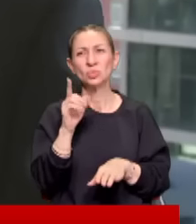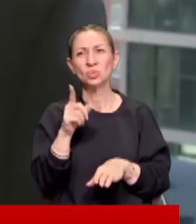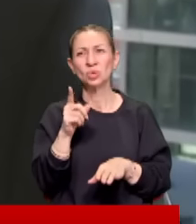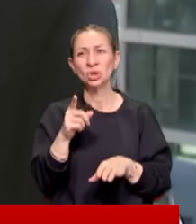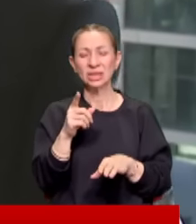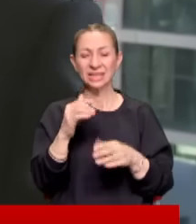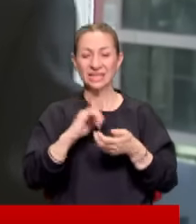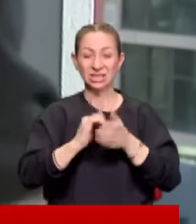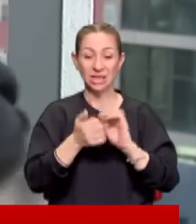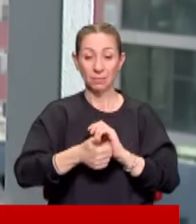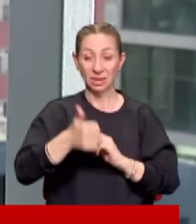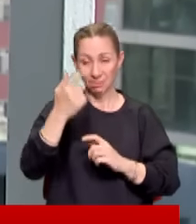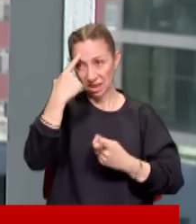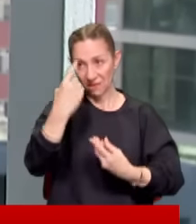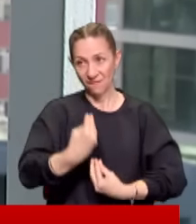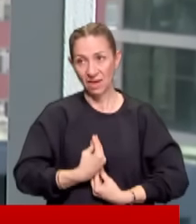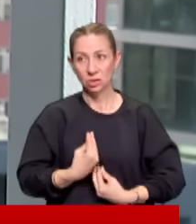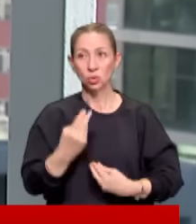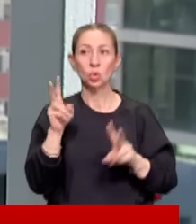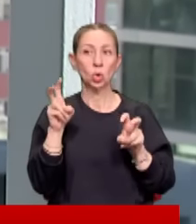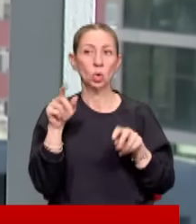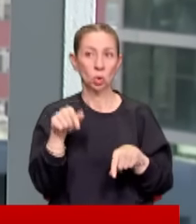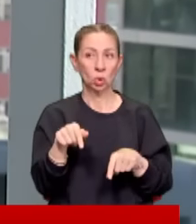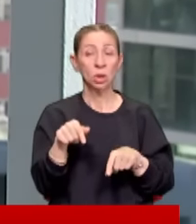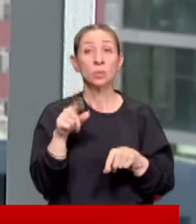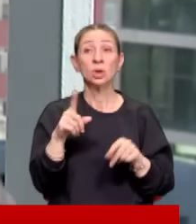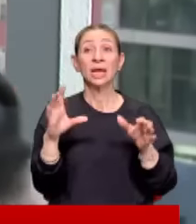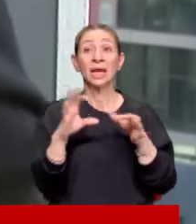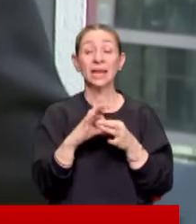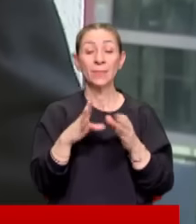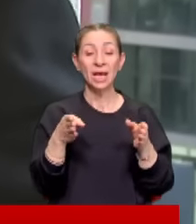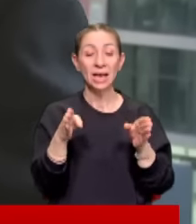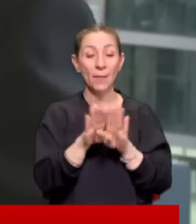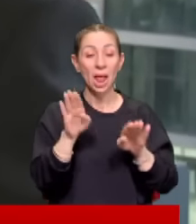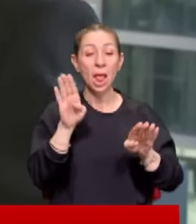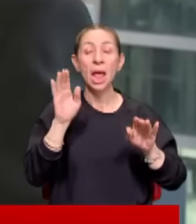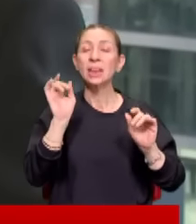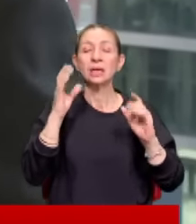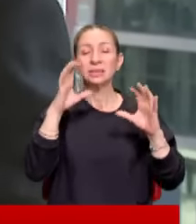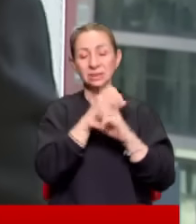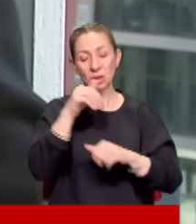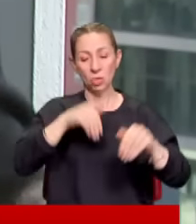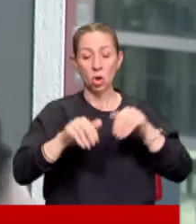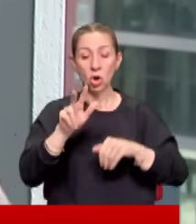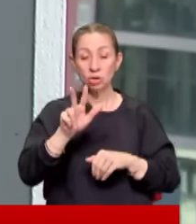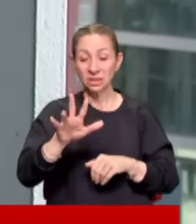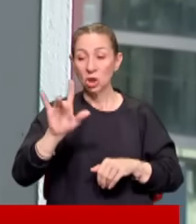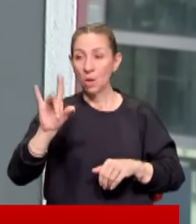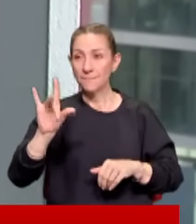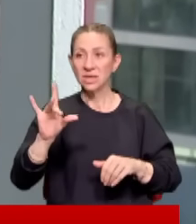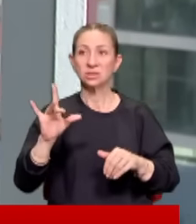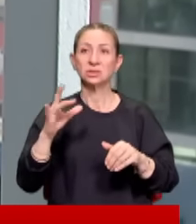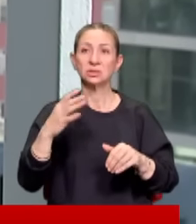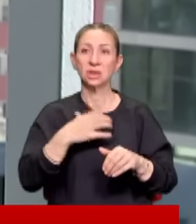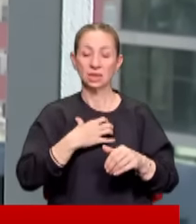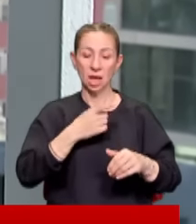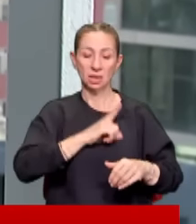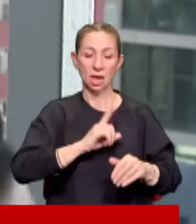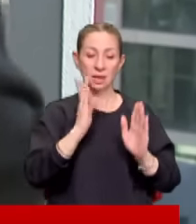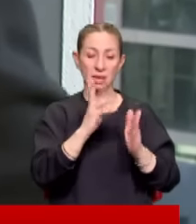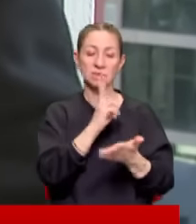teşkilat başkanına ulaştı ve bize bildirdi husus. Buna ilişkinle bir kapalı oylama yapıldı. 35'e 15 bir oy verildi ve kendi adaylarımıza